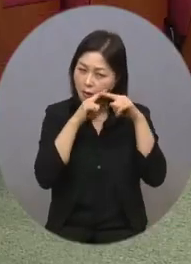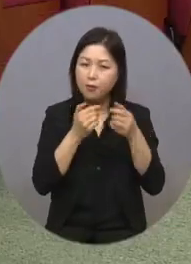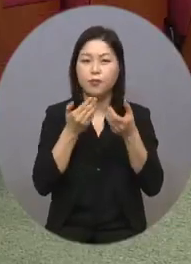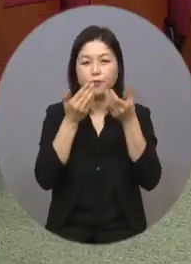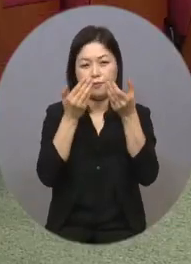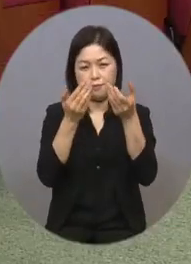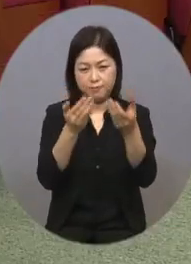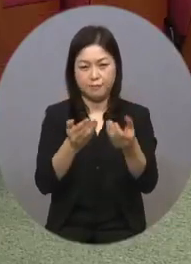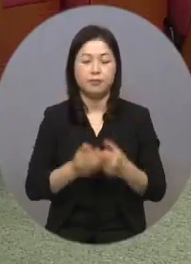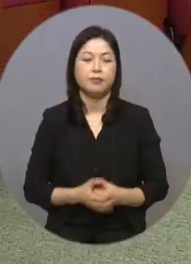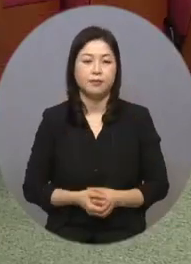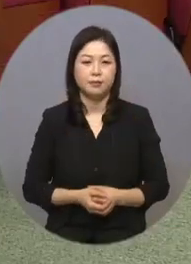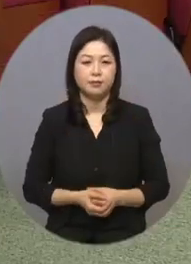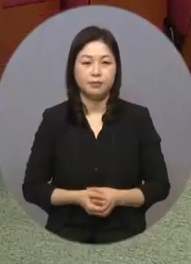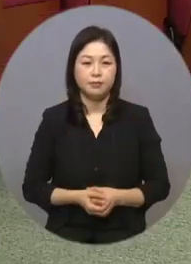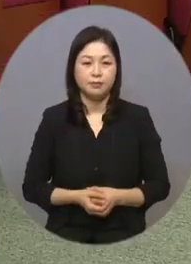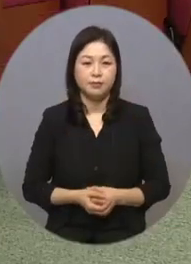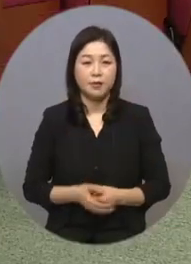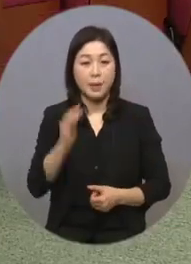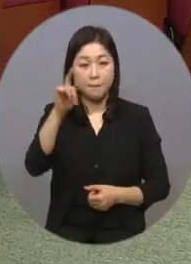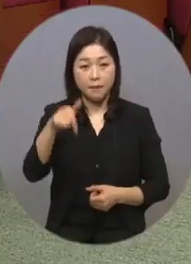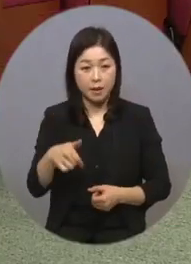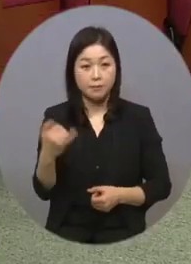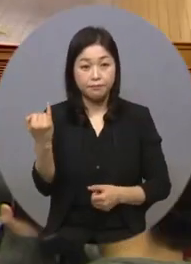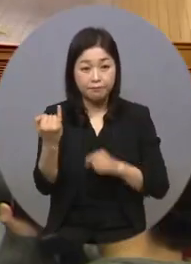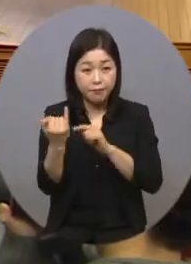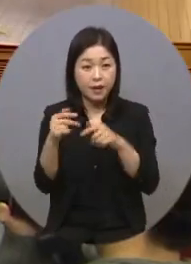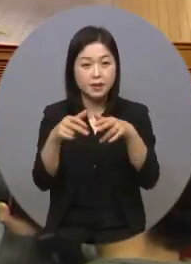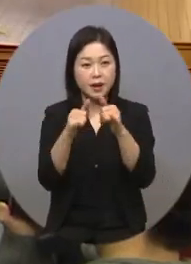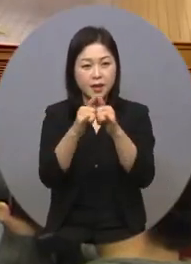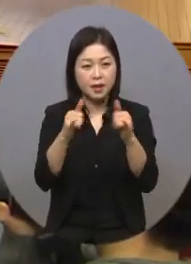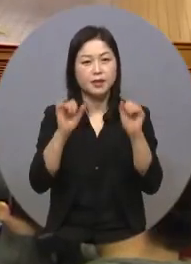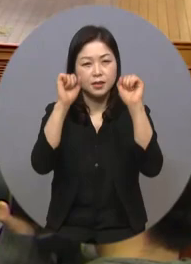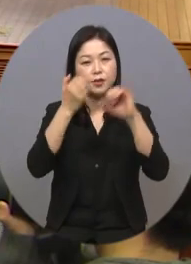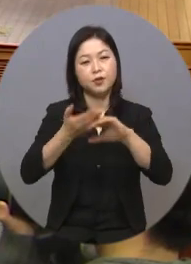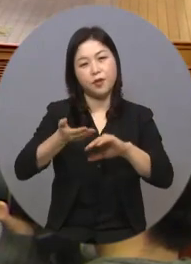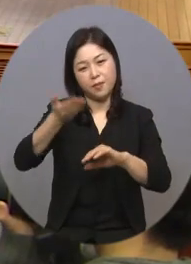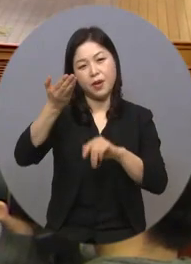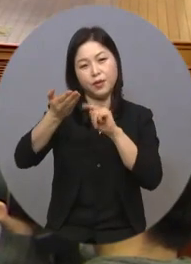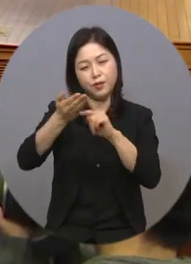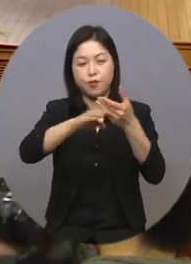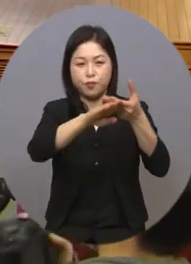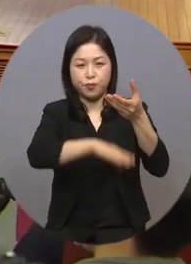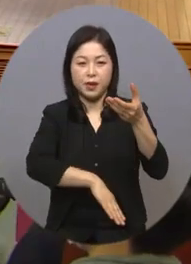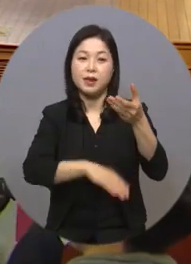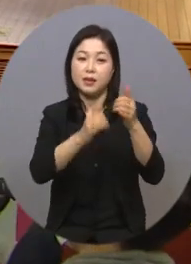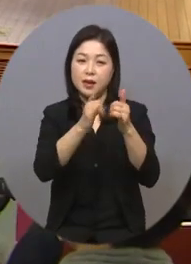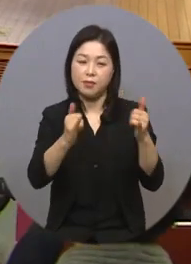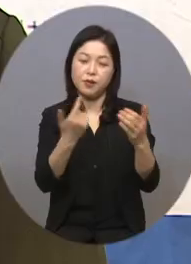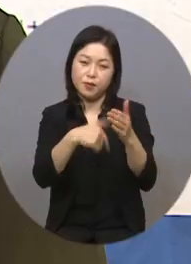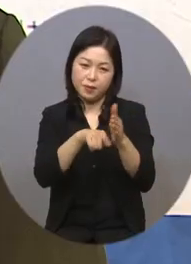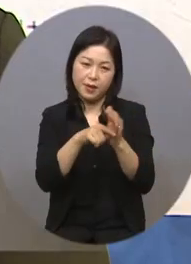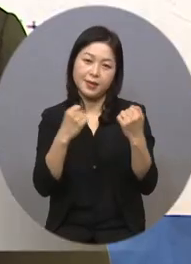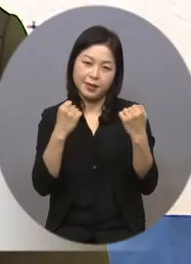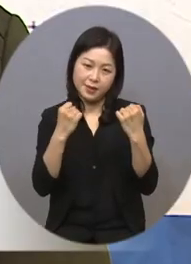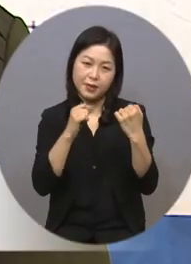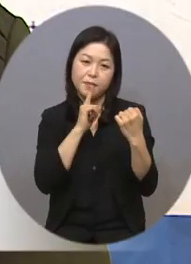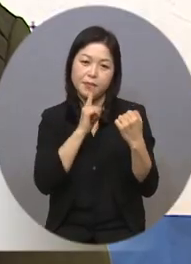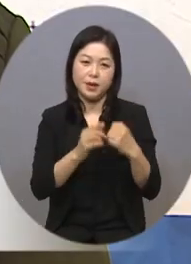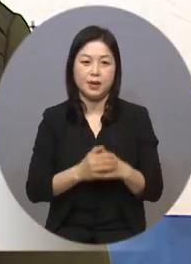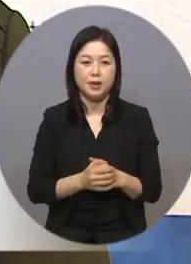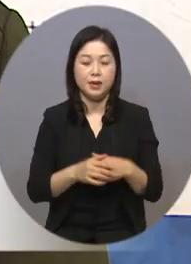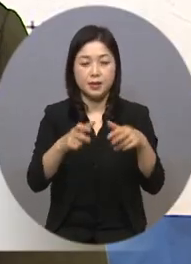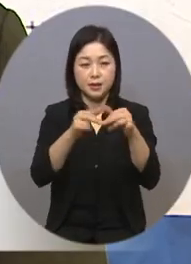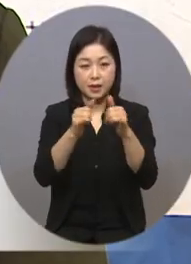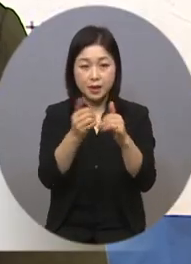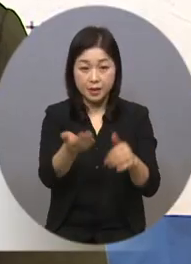있습니다. 이날 백 부회장은 장애인 체육 선배로서 후배들을 향한 응원을 전했습니다. 장애인